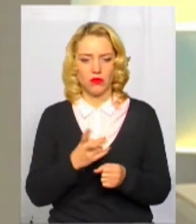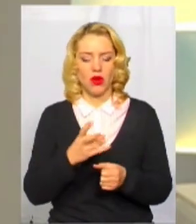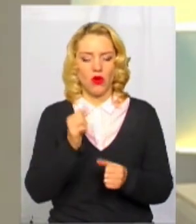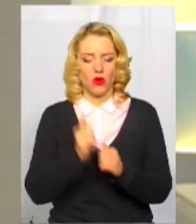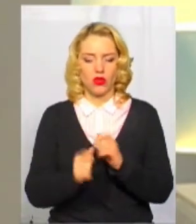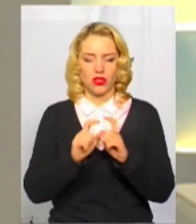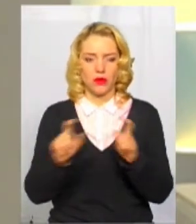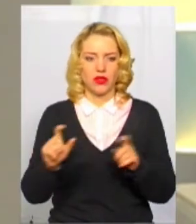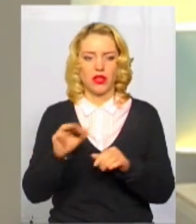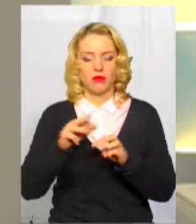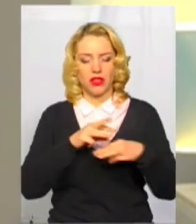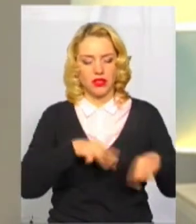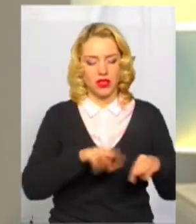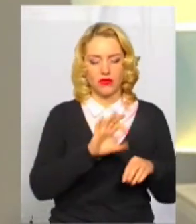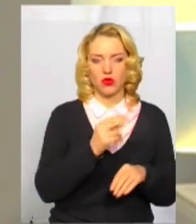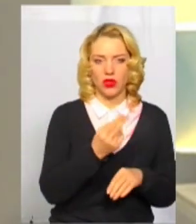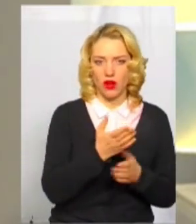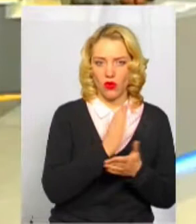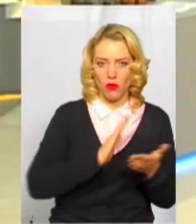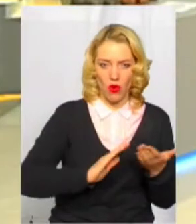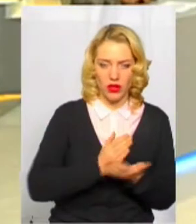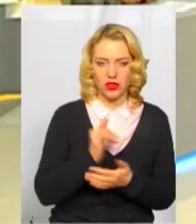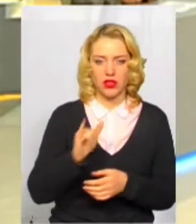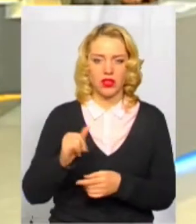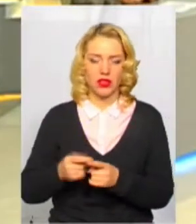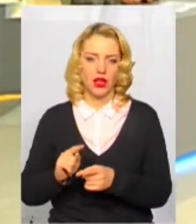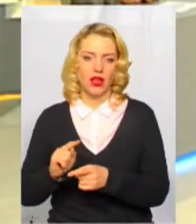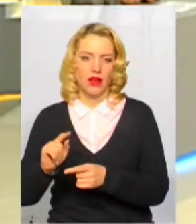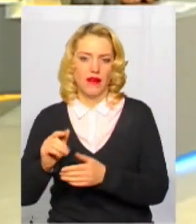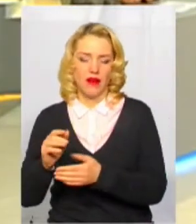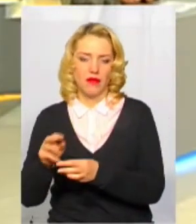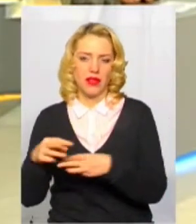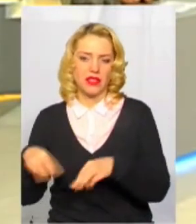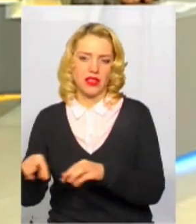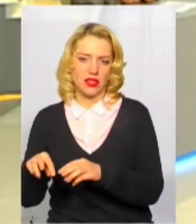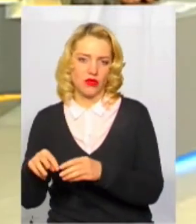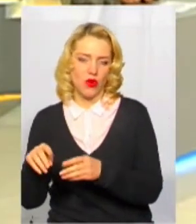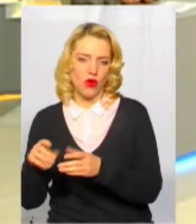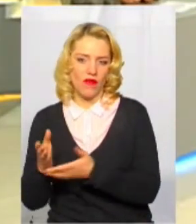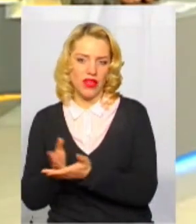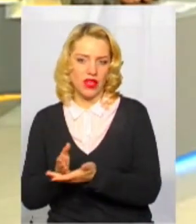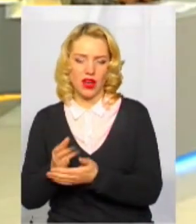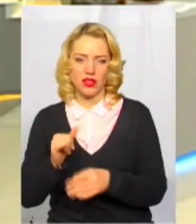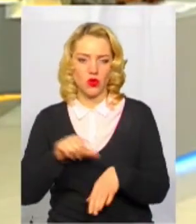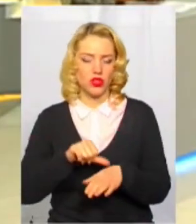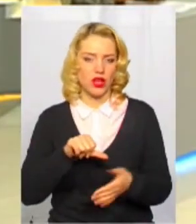департамент і на Міністерство соціальної політики, і на Міністерство ветеранів. Але я думаю, що учасники АТО не відчувають, яке